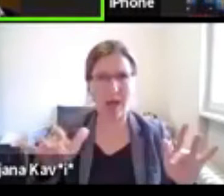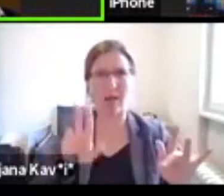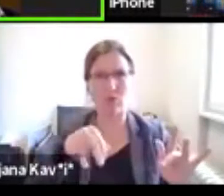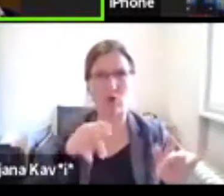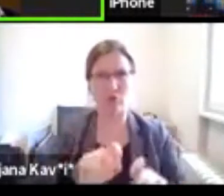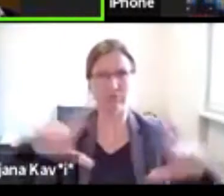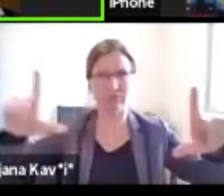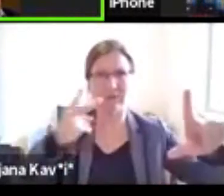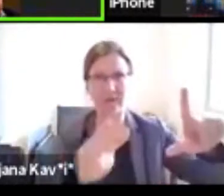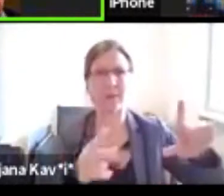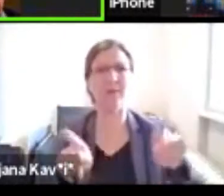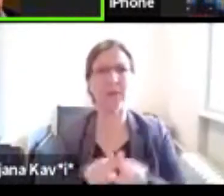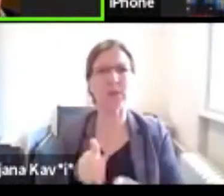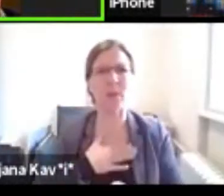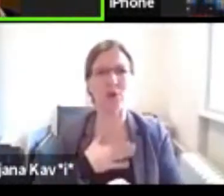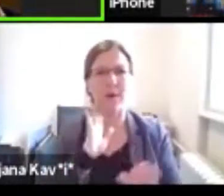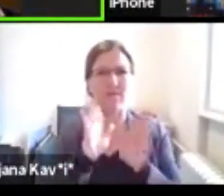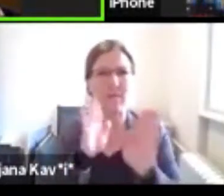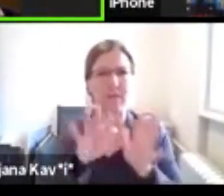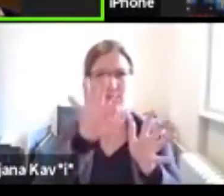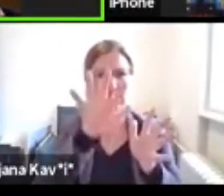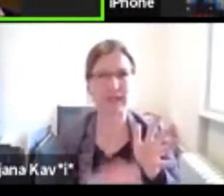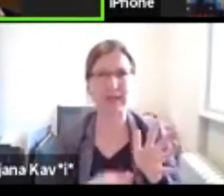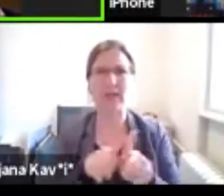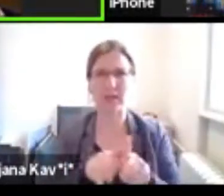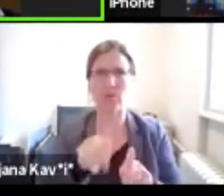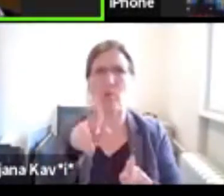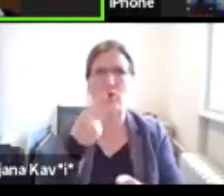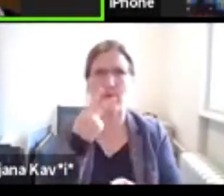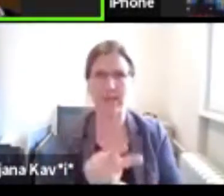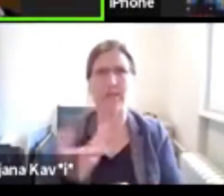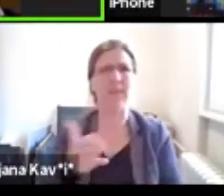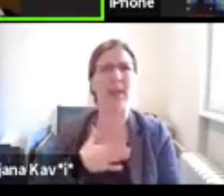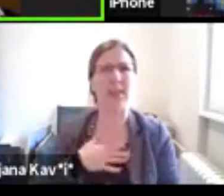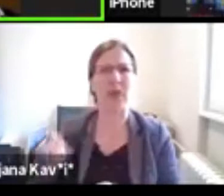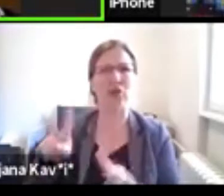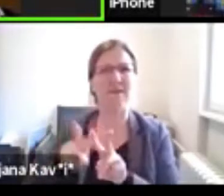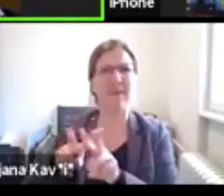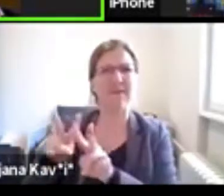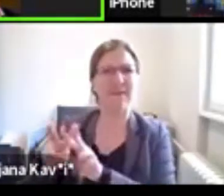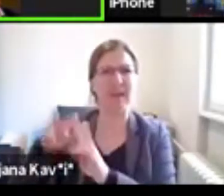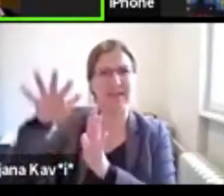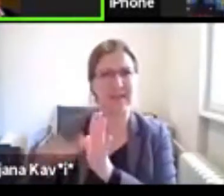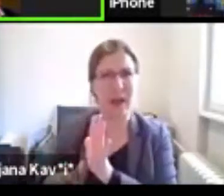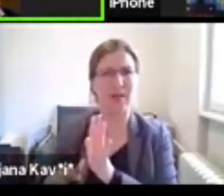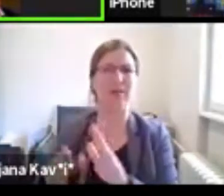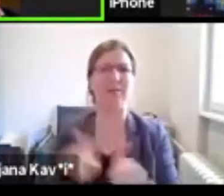Facebook stranice, preko URIHO-ve stranice našeg weba, putem